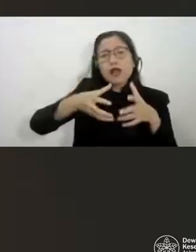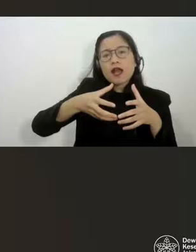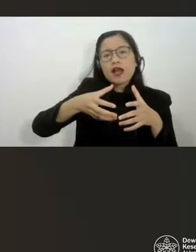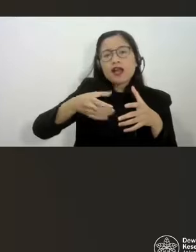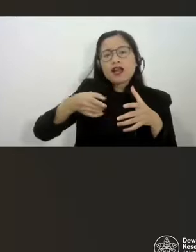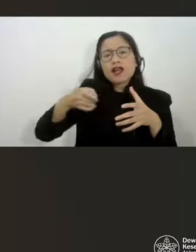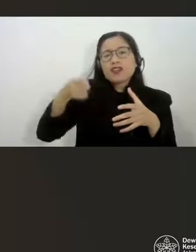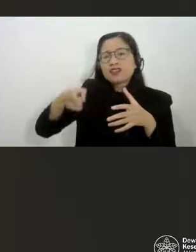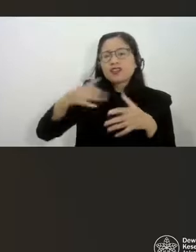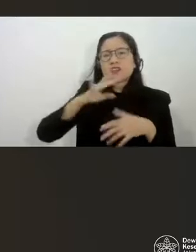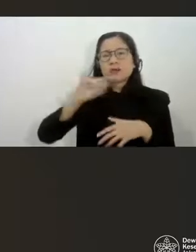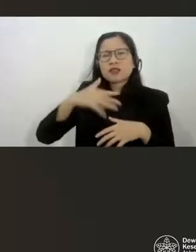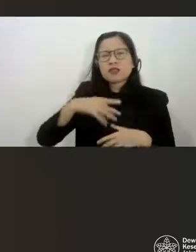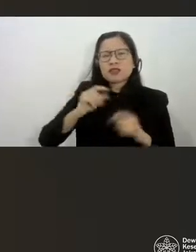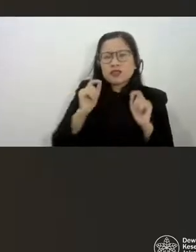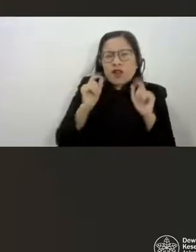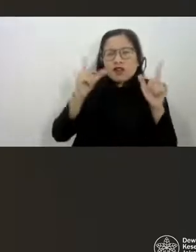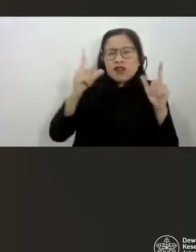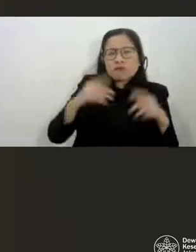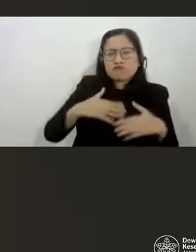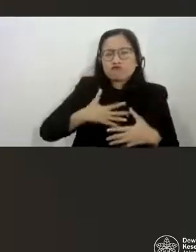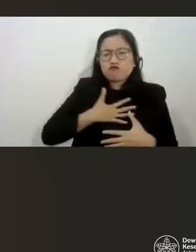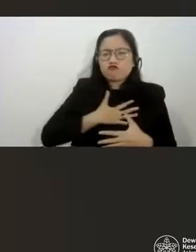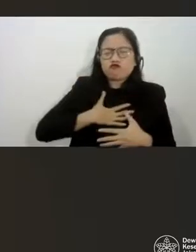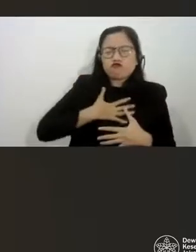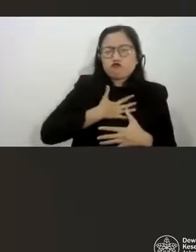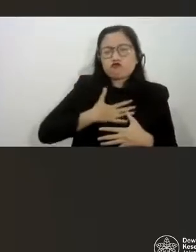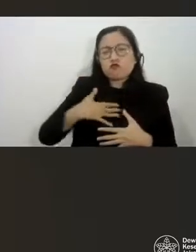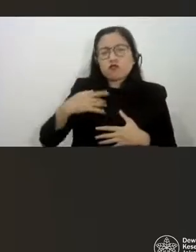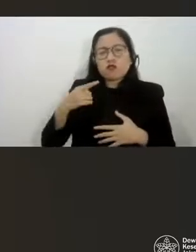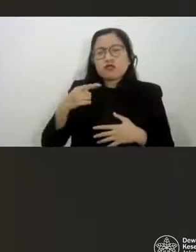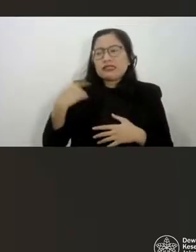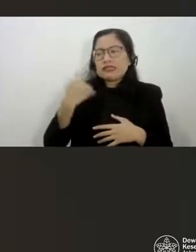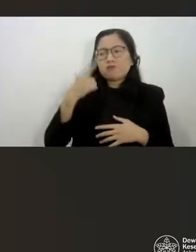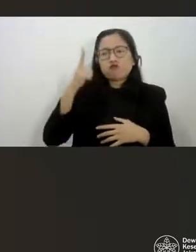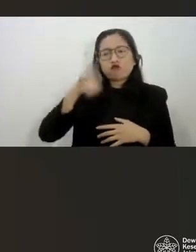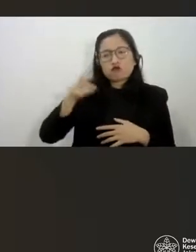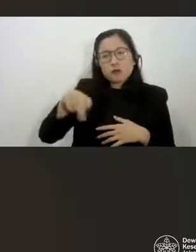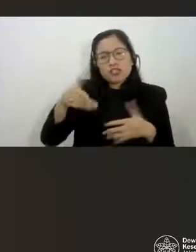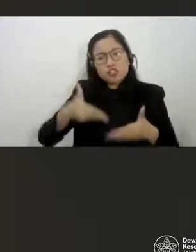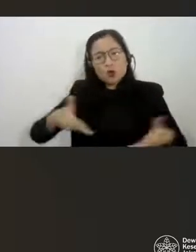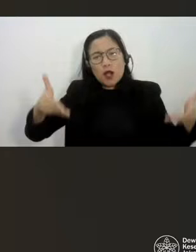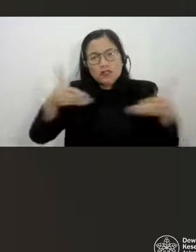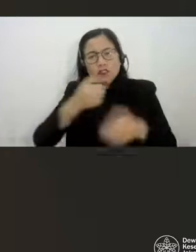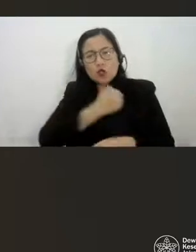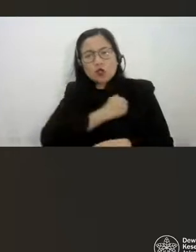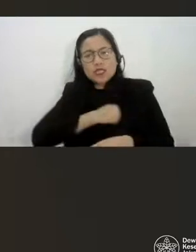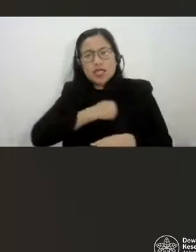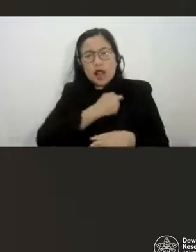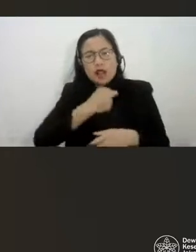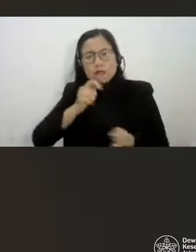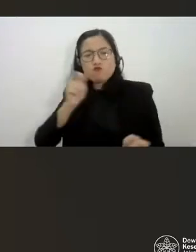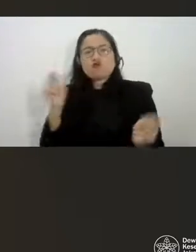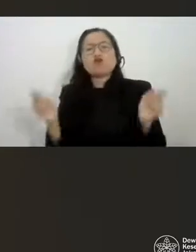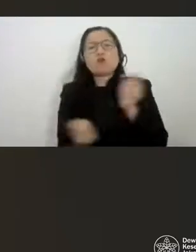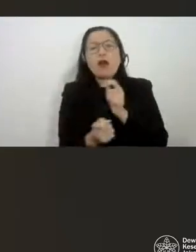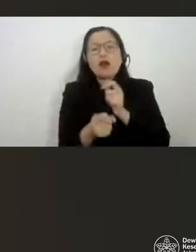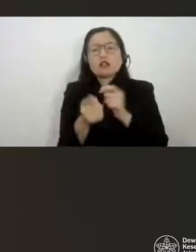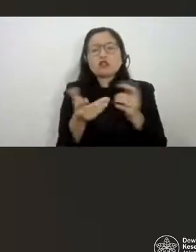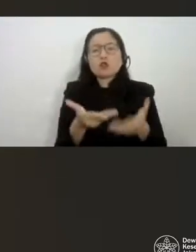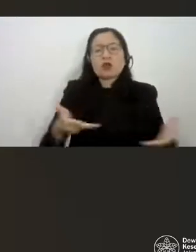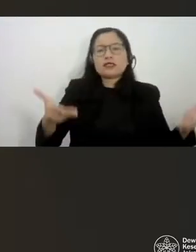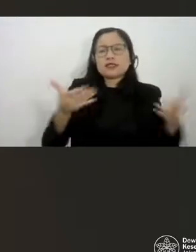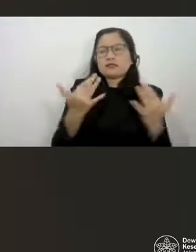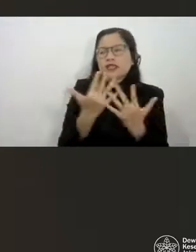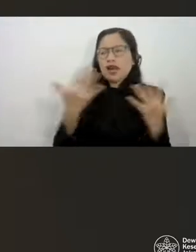ini menggugah kesadaran kita tentang pentingnya kita mengubah situasi sosial masyarakat Islam ataupun juga masyarakat agama